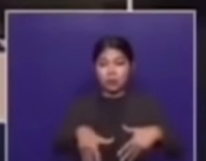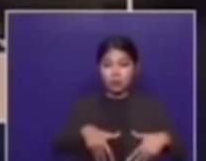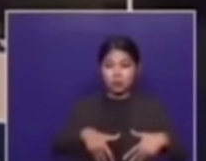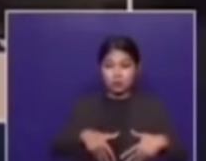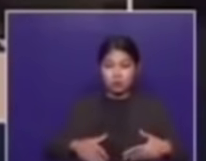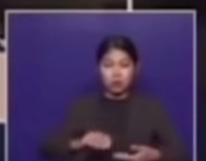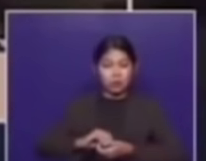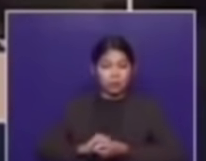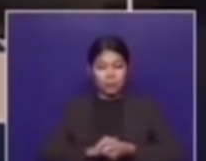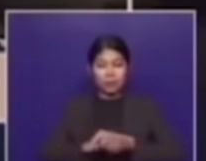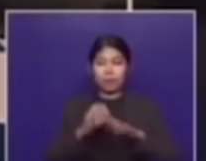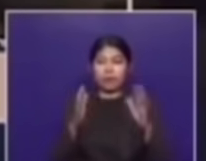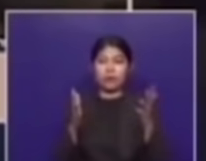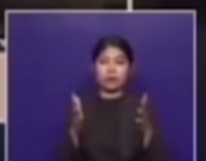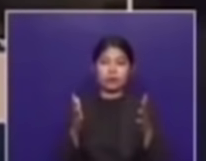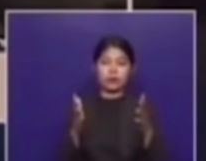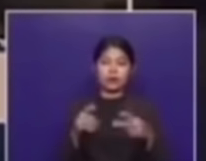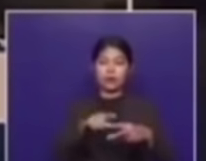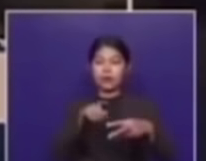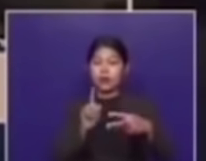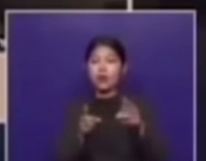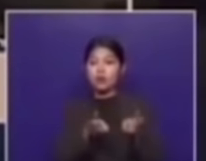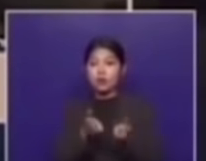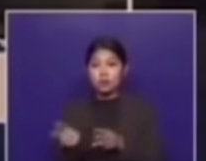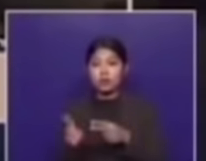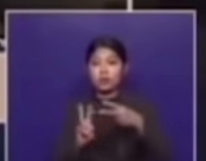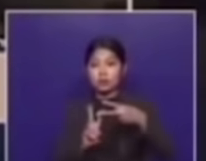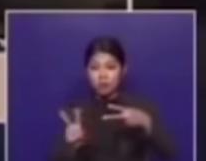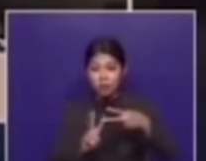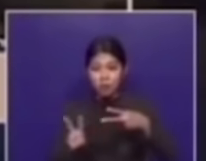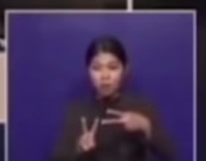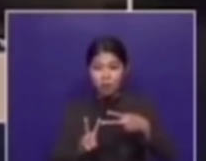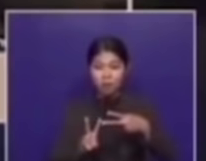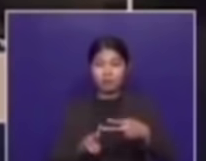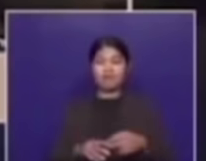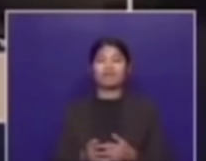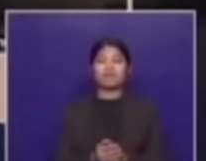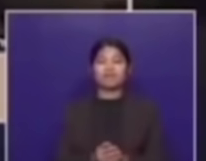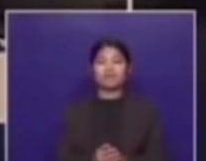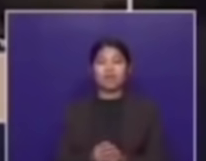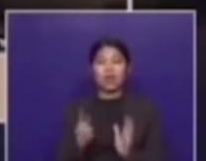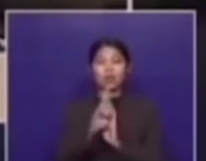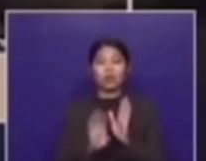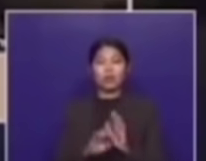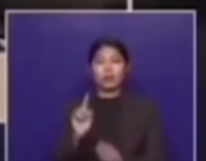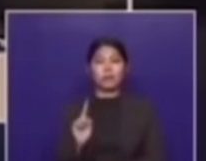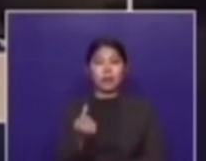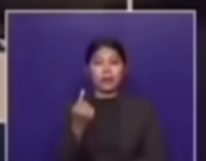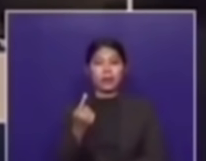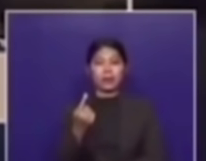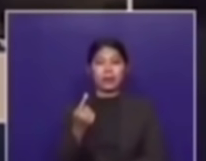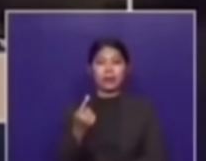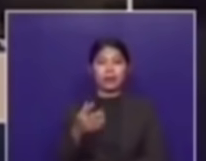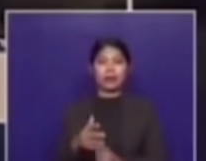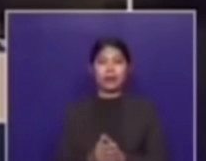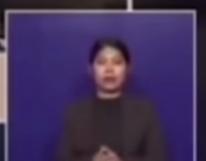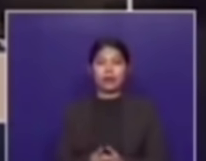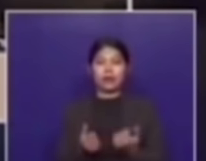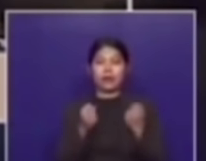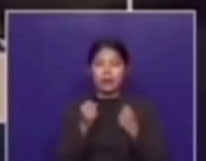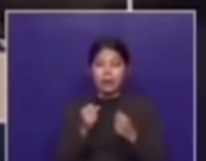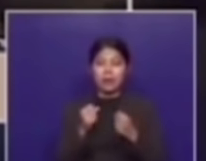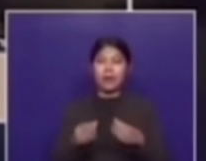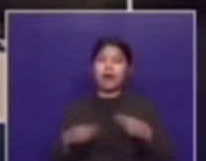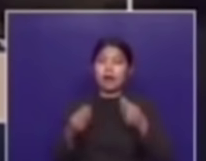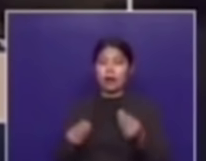ขึ้นแนวทางที่2ก็คือยอมรับความปกติใหม่ของสังคมไทยแล้วสร้างบรรยากาศพื้นที่ปลอดภัย